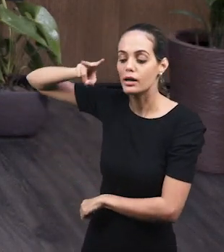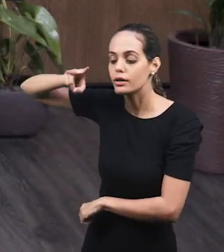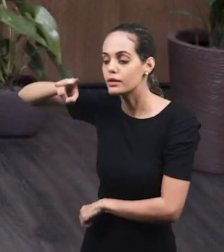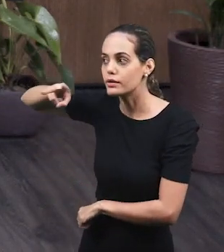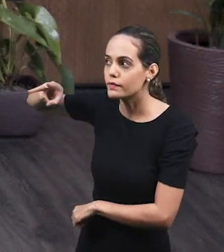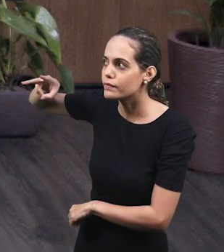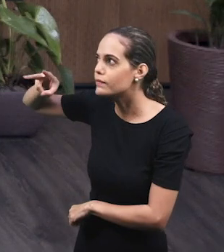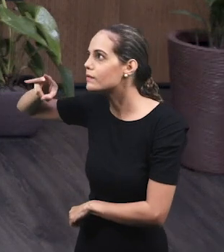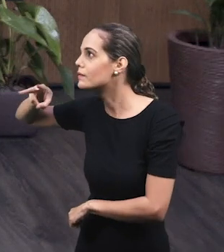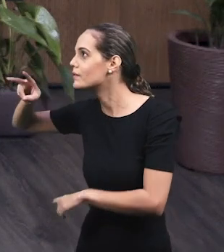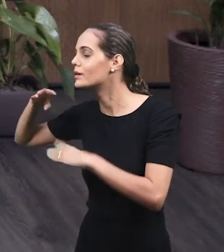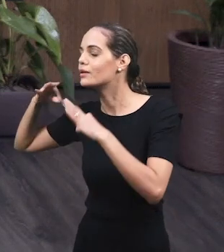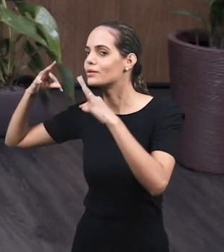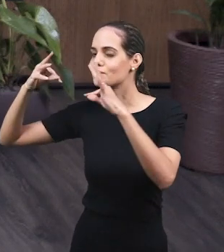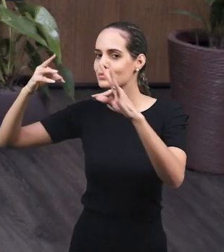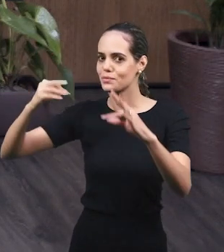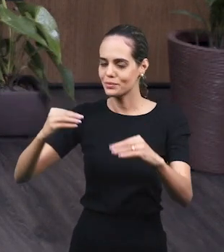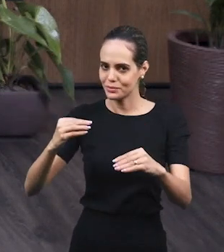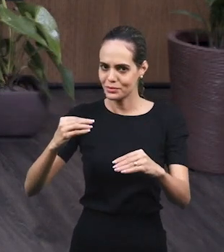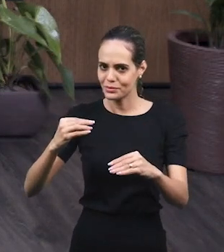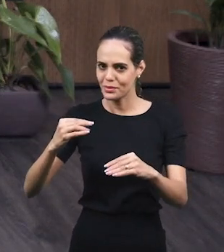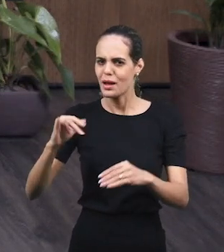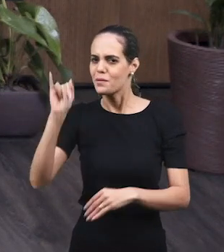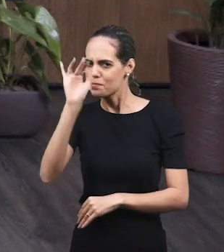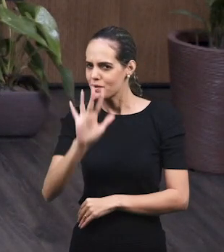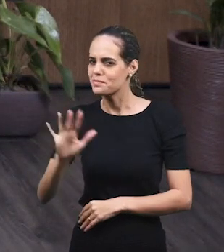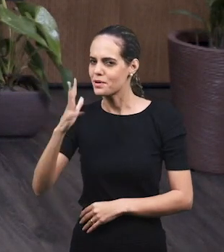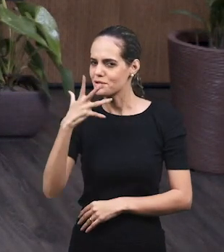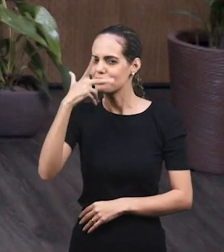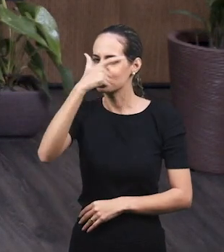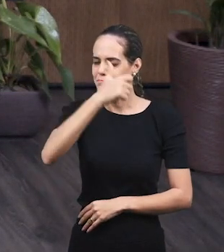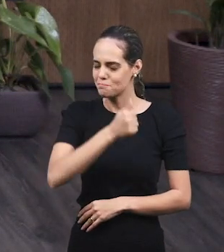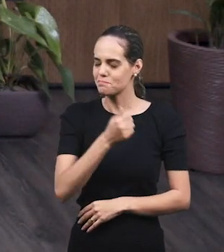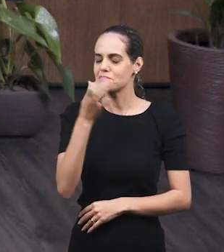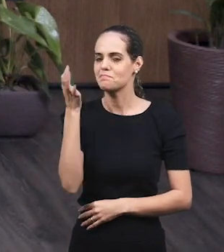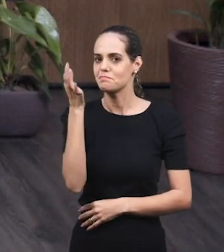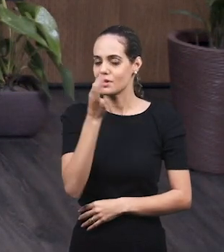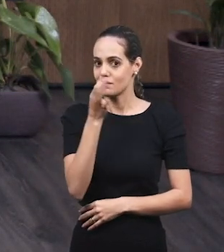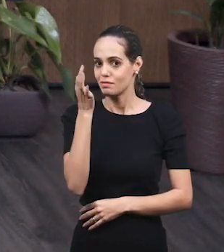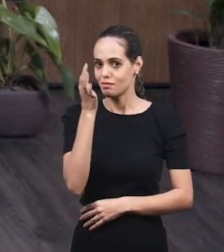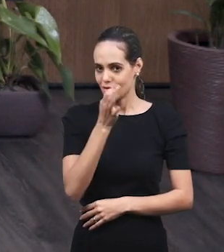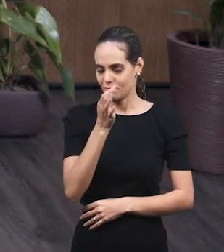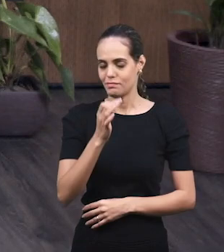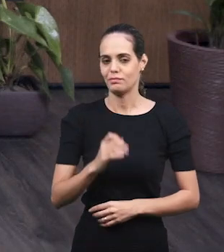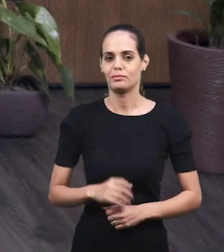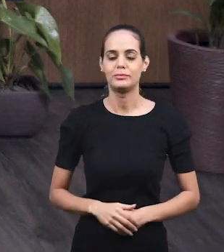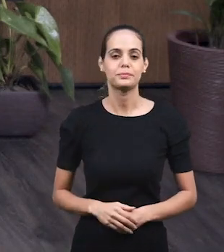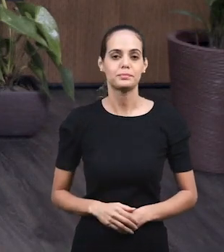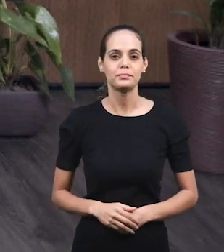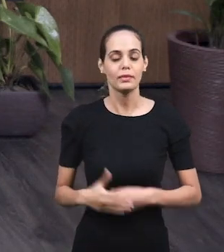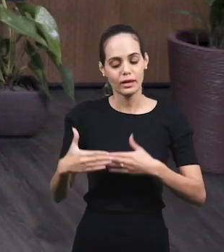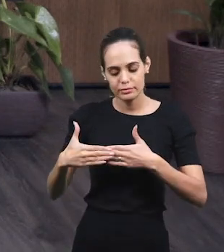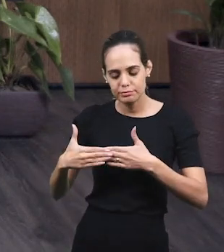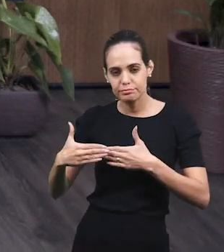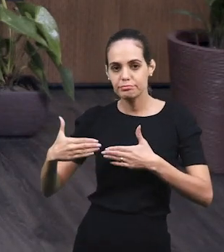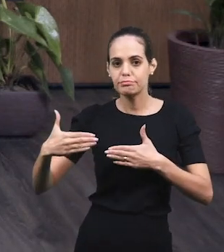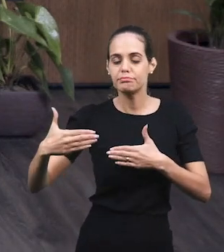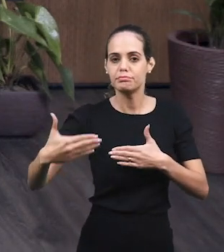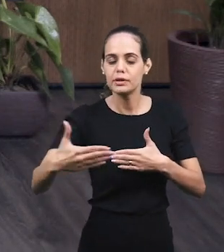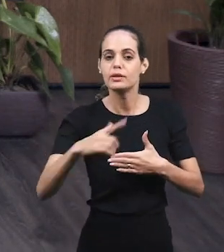Maintenant, une vue à partir d'un point de vue de Mont Tabor. C'est un